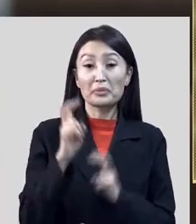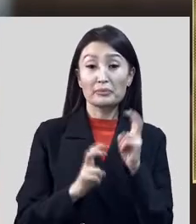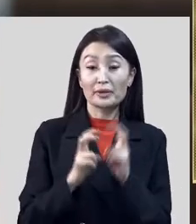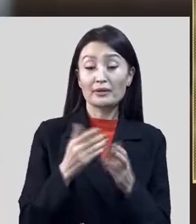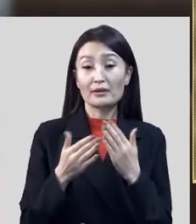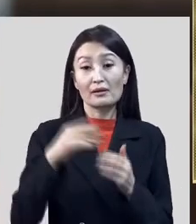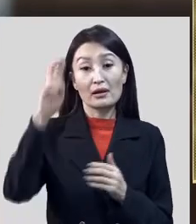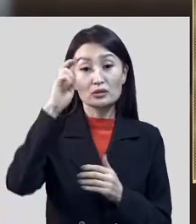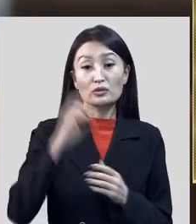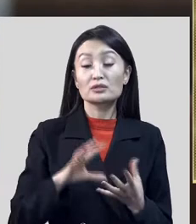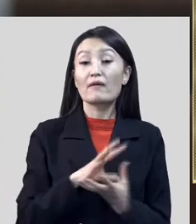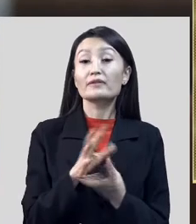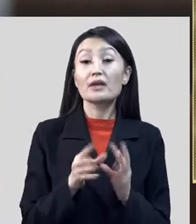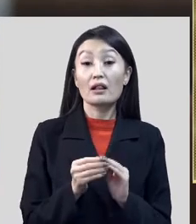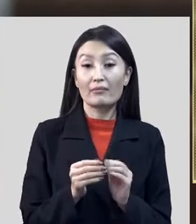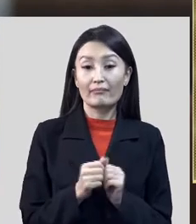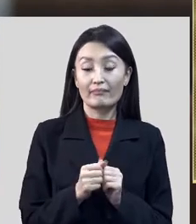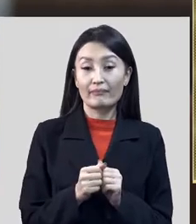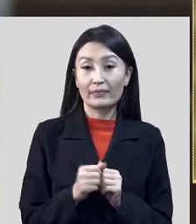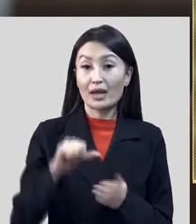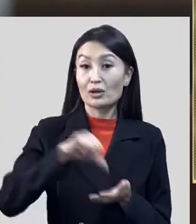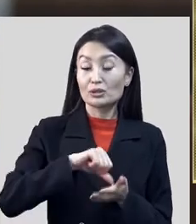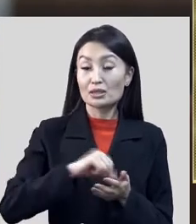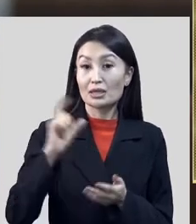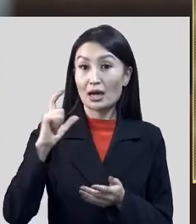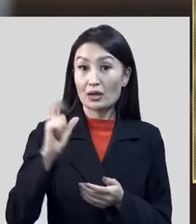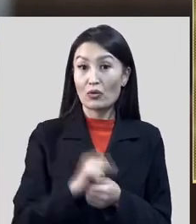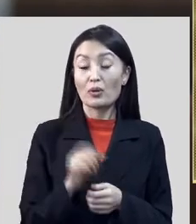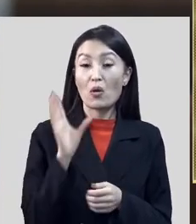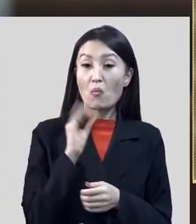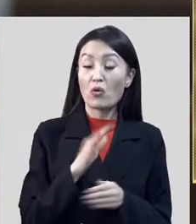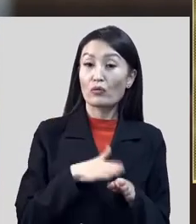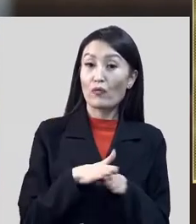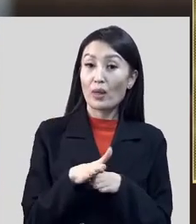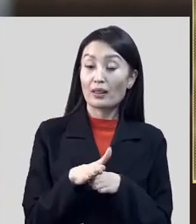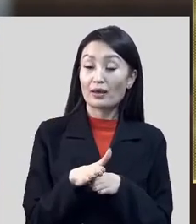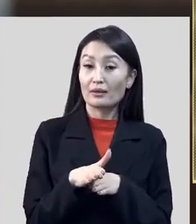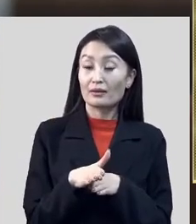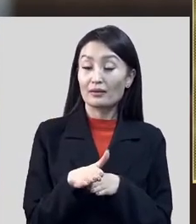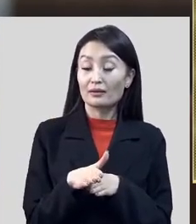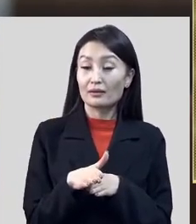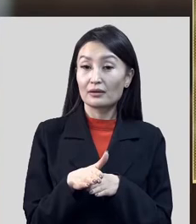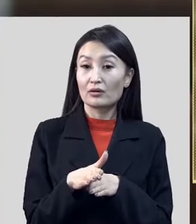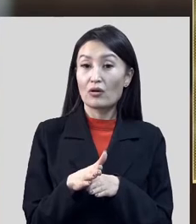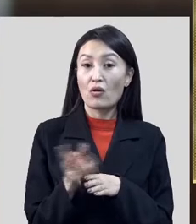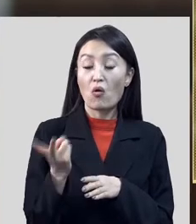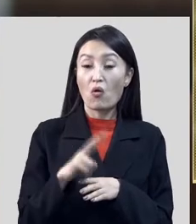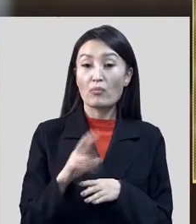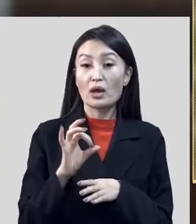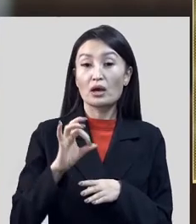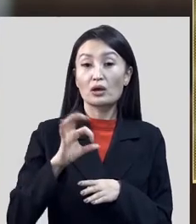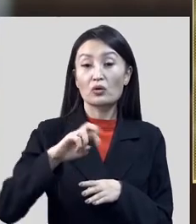государства в целом участники экономики могут выполнять обе роли